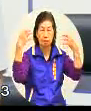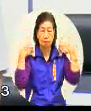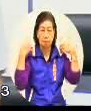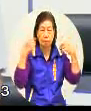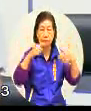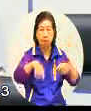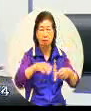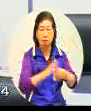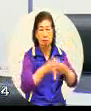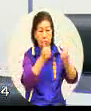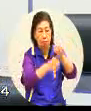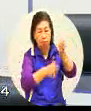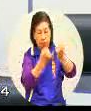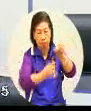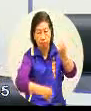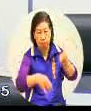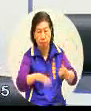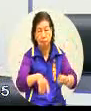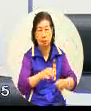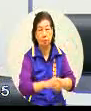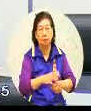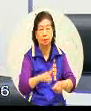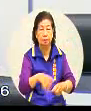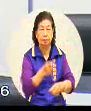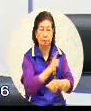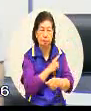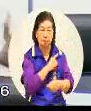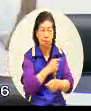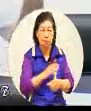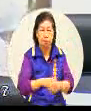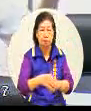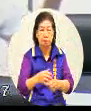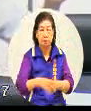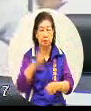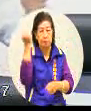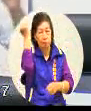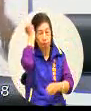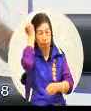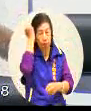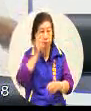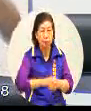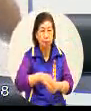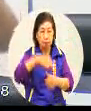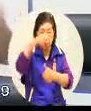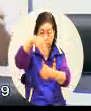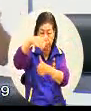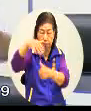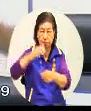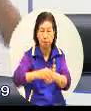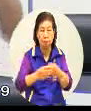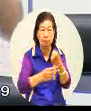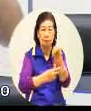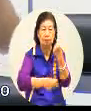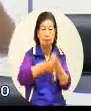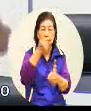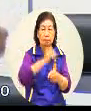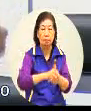没事，所以我认为我艰苦都爱承担开，所以我就招只里长，咱罗德